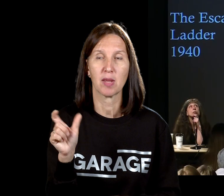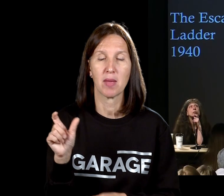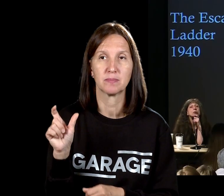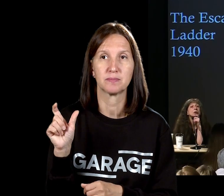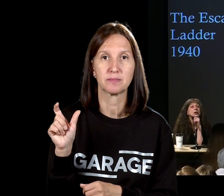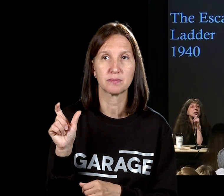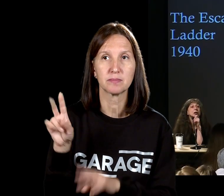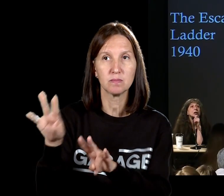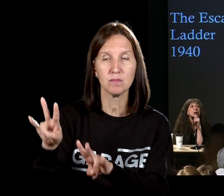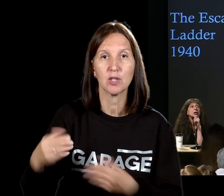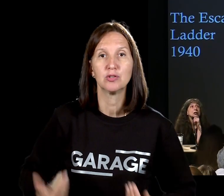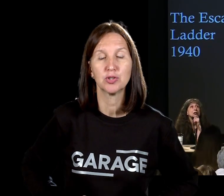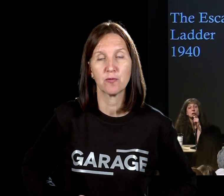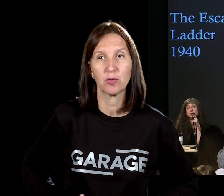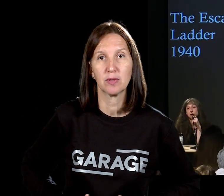в